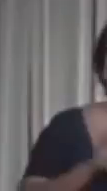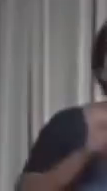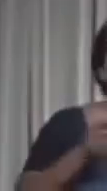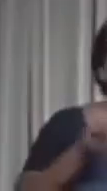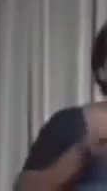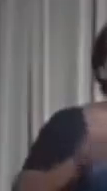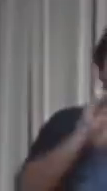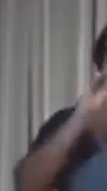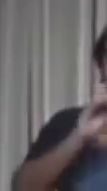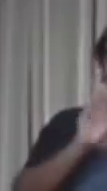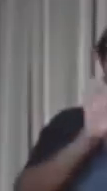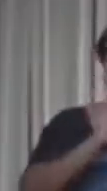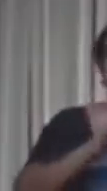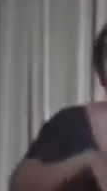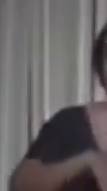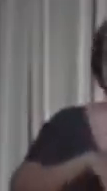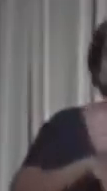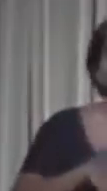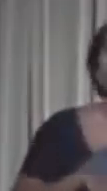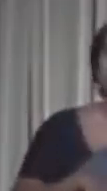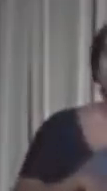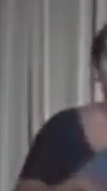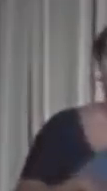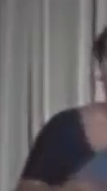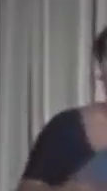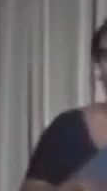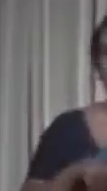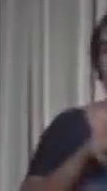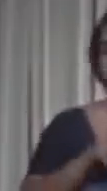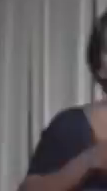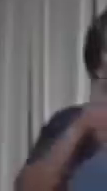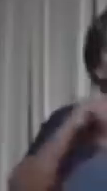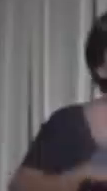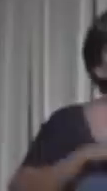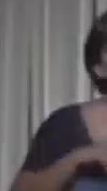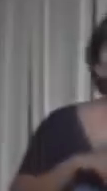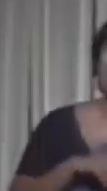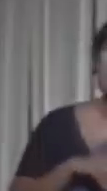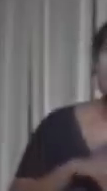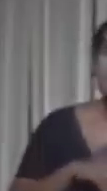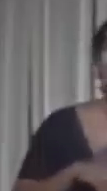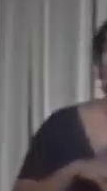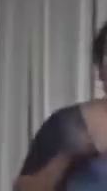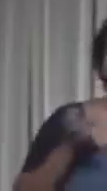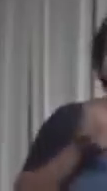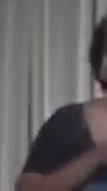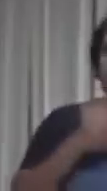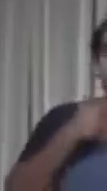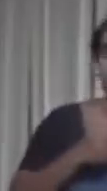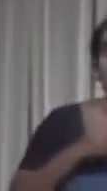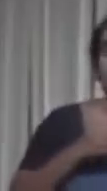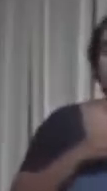மையமானதாக அல்லது தங்களுடைய கட்சியை வளர்ப்பதற்கானதாக அல்லது அடுத்த தேர்தலிலே வெல்ல வேண்டும் என்பதற்காக